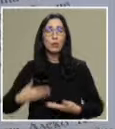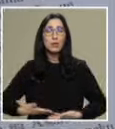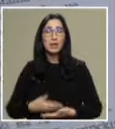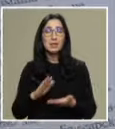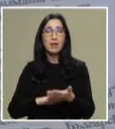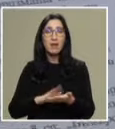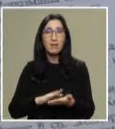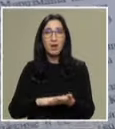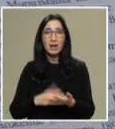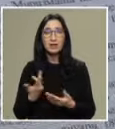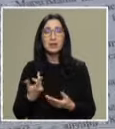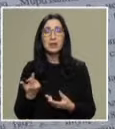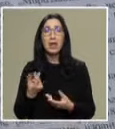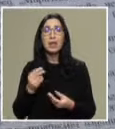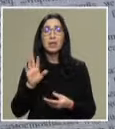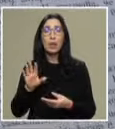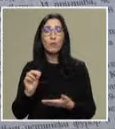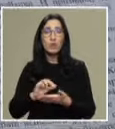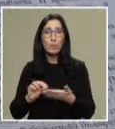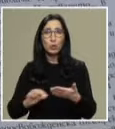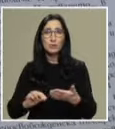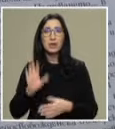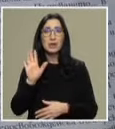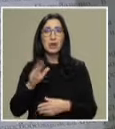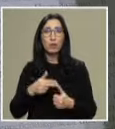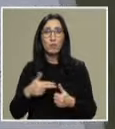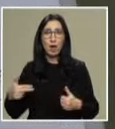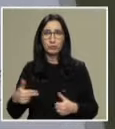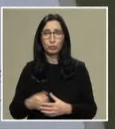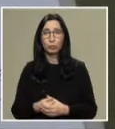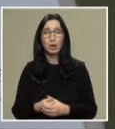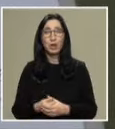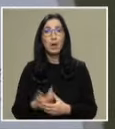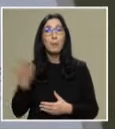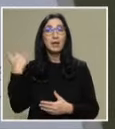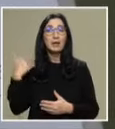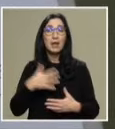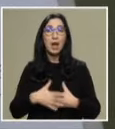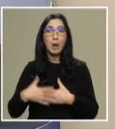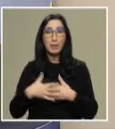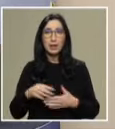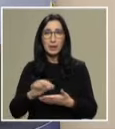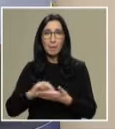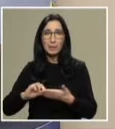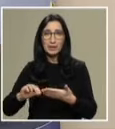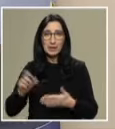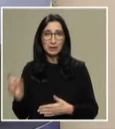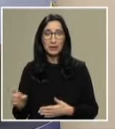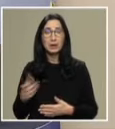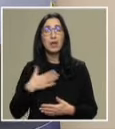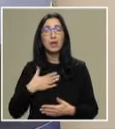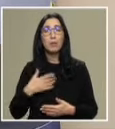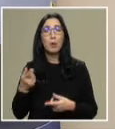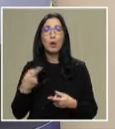от най-емблематичните произведения на Алеко и за неговия автор. Преди Америка писателят е имал доста